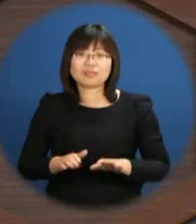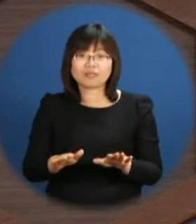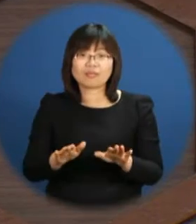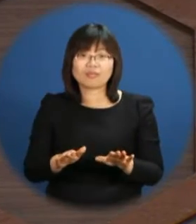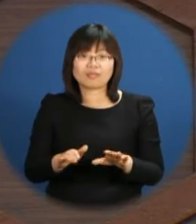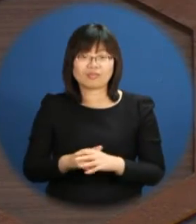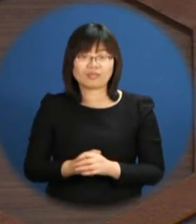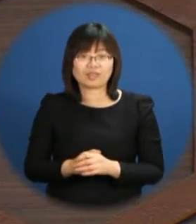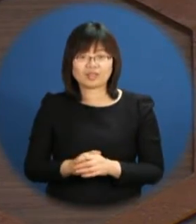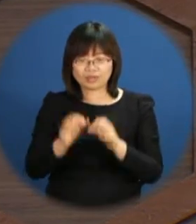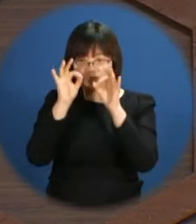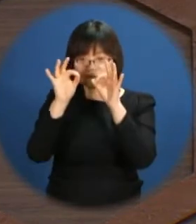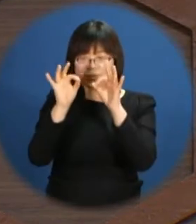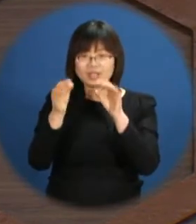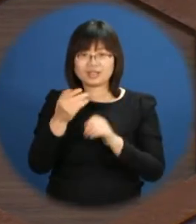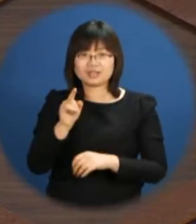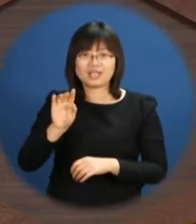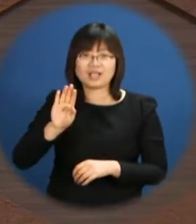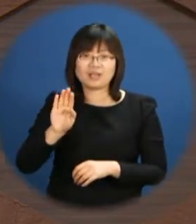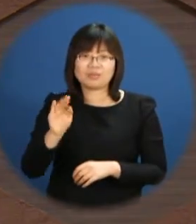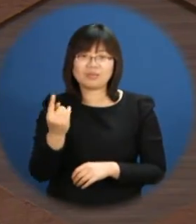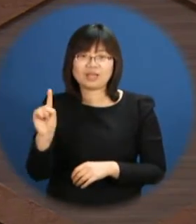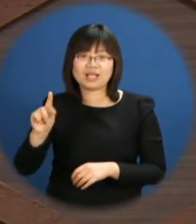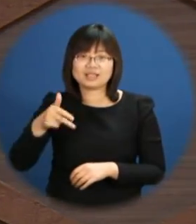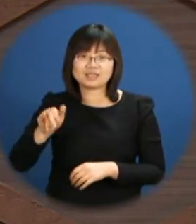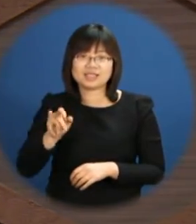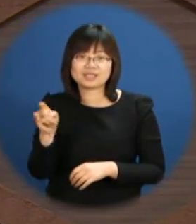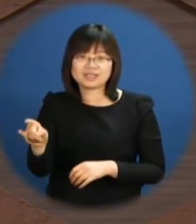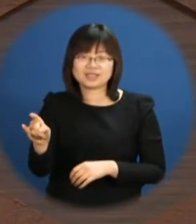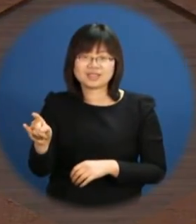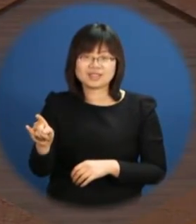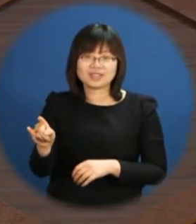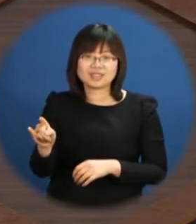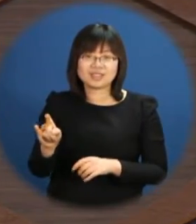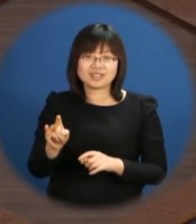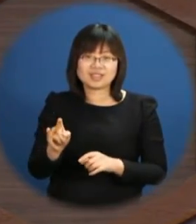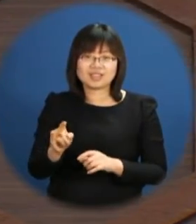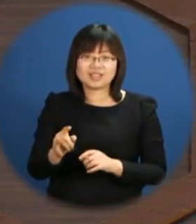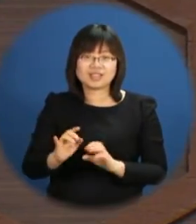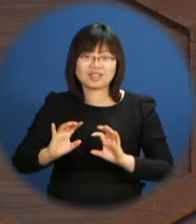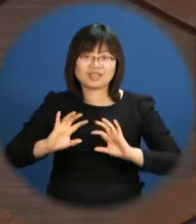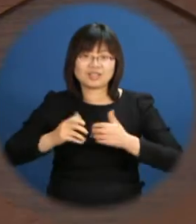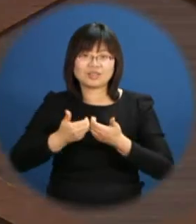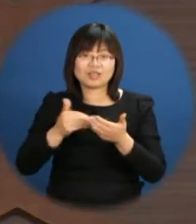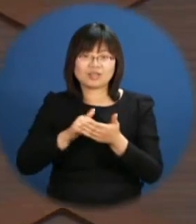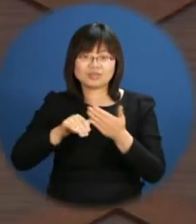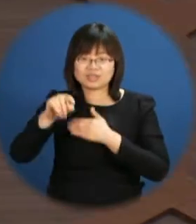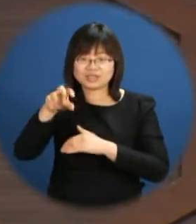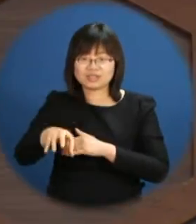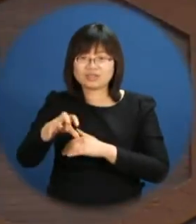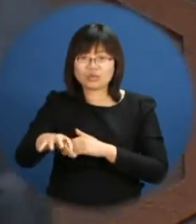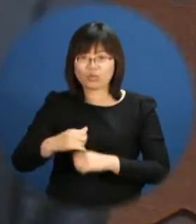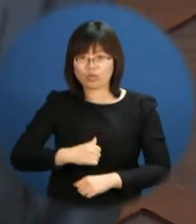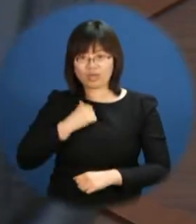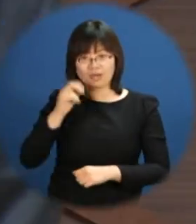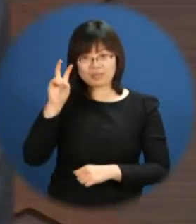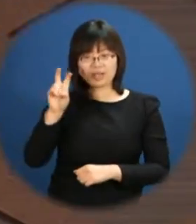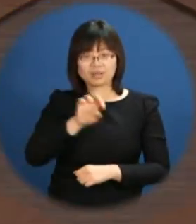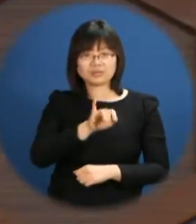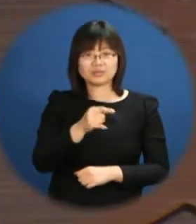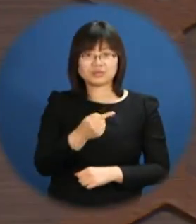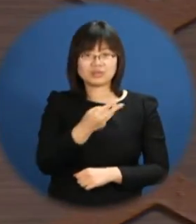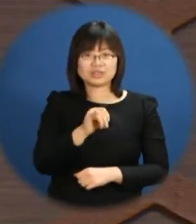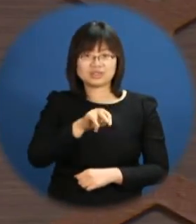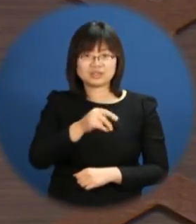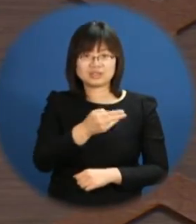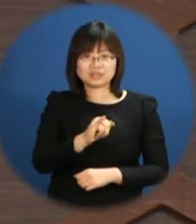이걸 보면 이제 라 바지에는 굉장히 저승에서 화가 나 있을 거고 브레이슬릿 5 화가 나실 겁니다 왜냐하면